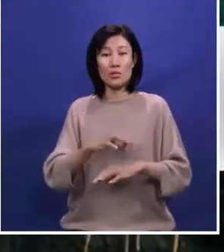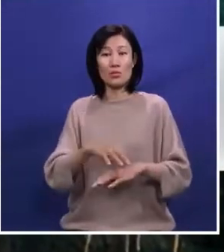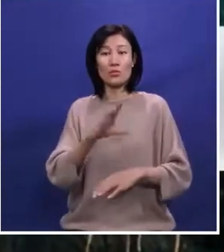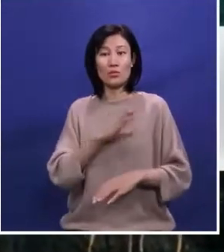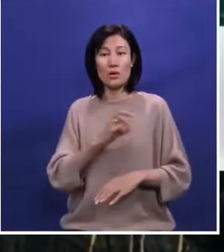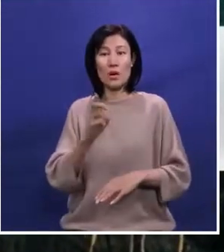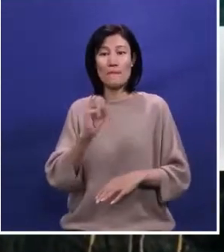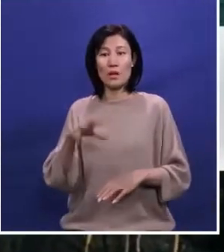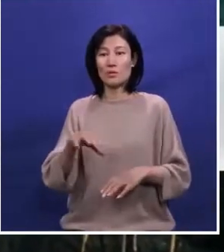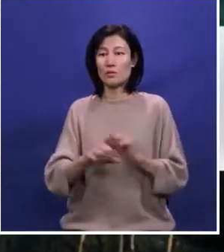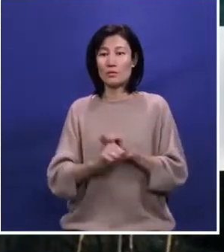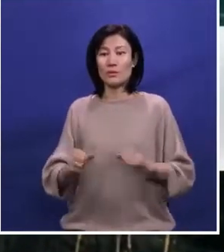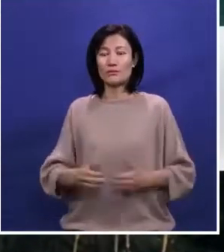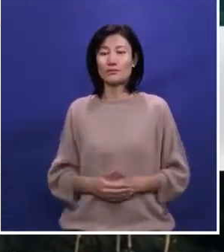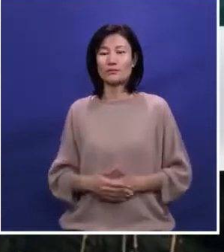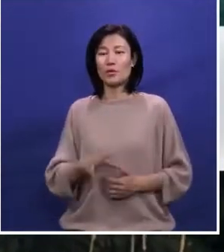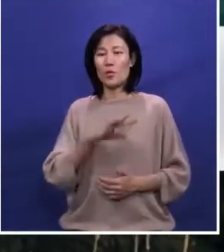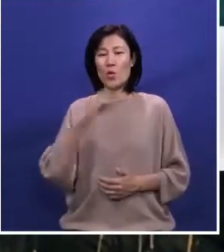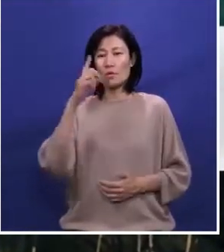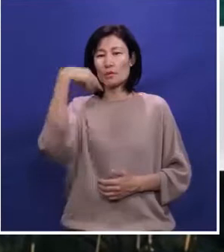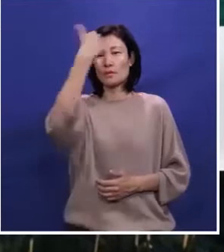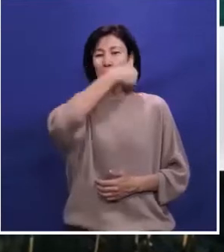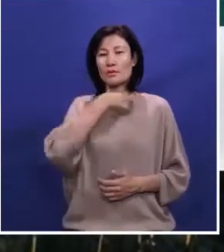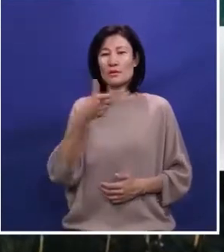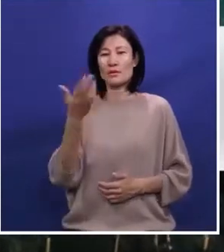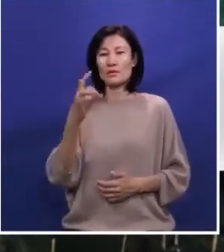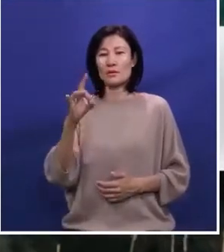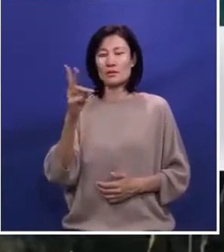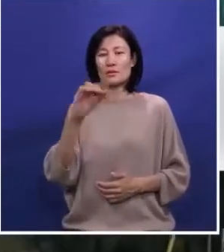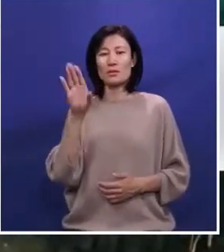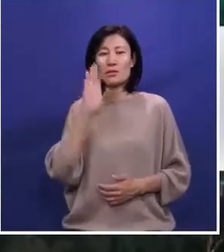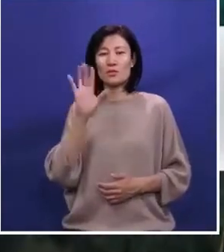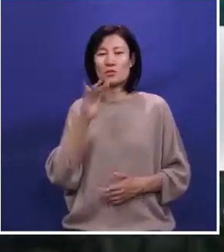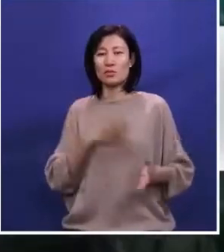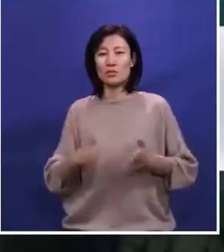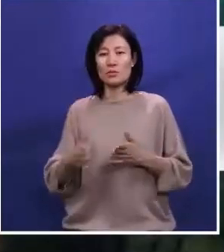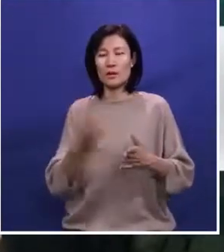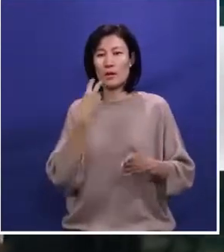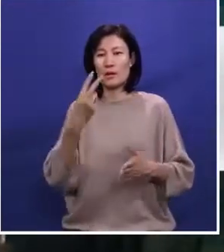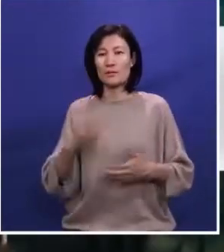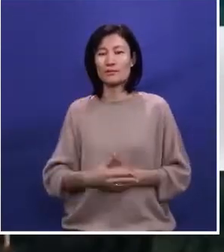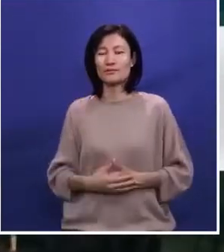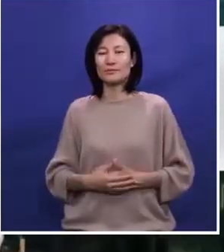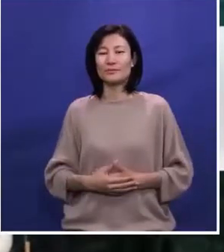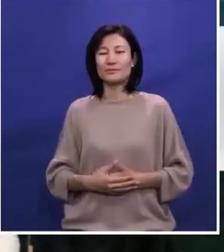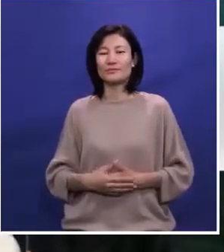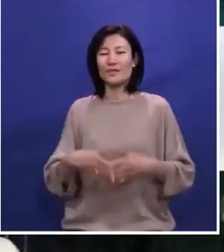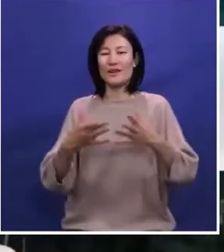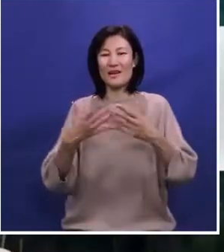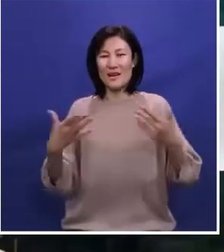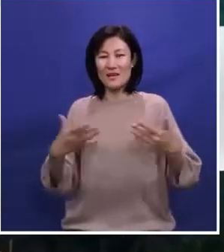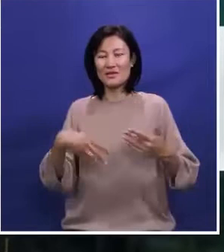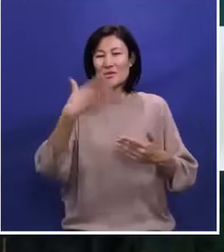мүмкін екен. Қаншама жылдардан, ғасырдан бері келе жатқан көлдердегі балыққа қарасаңыз, түсінің өзі түрлі